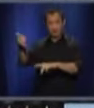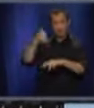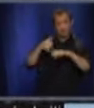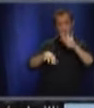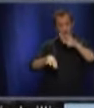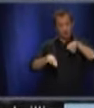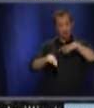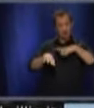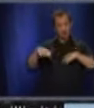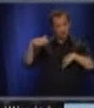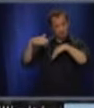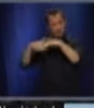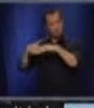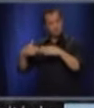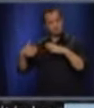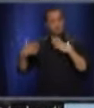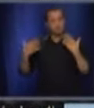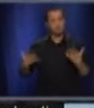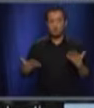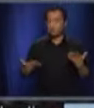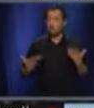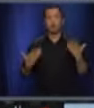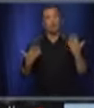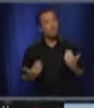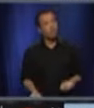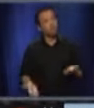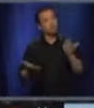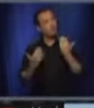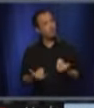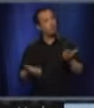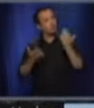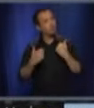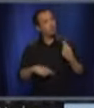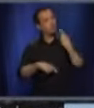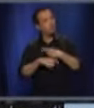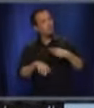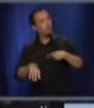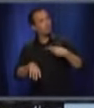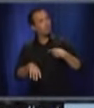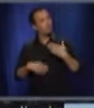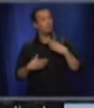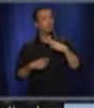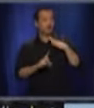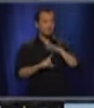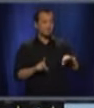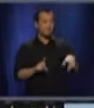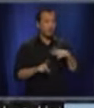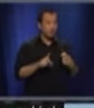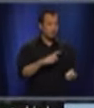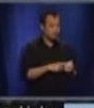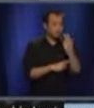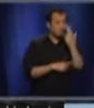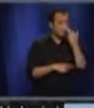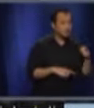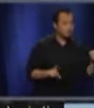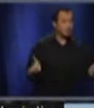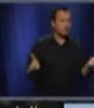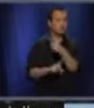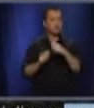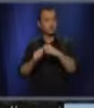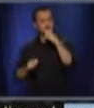pouvoir obtenir les résultats, surtout dans certaines régions. En même temps, on demande aux enfants dans les écoles, dès qu'ils ont des symptômes, d'aller se faire tester pour